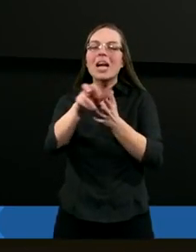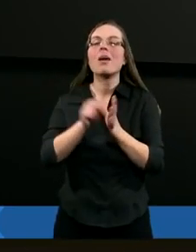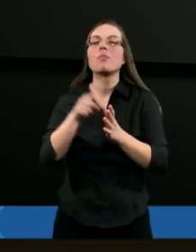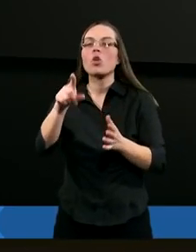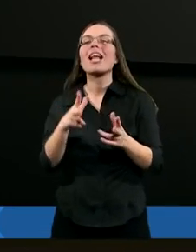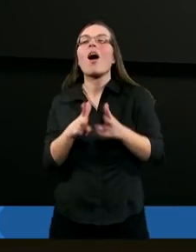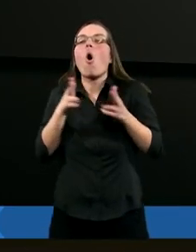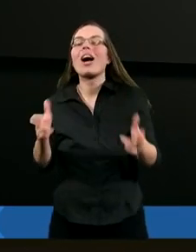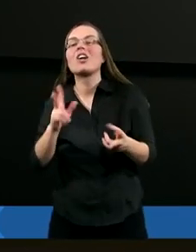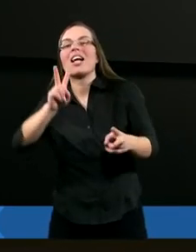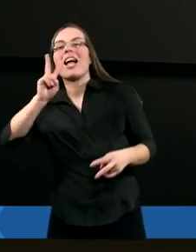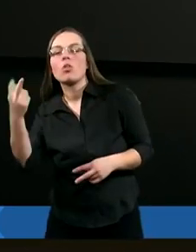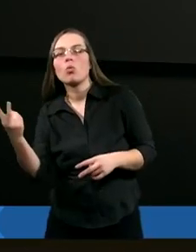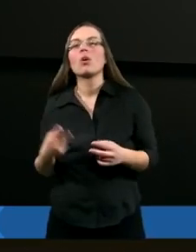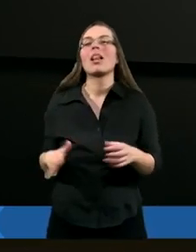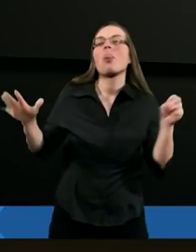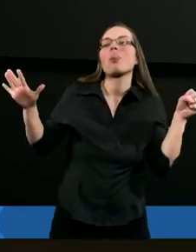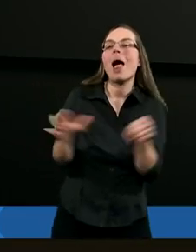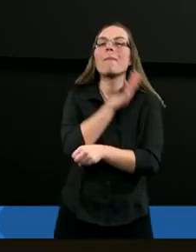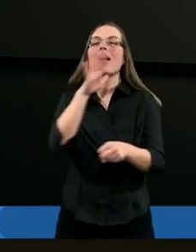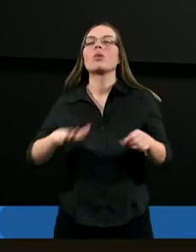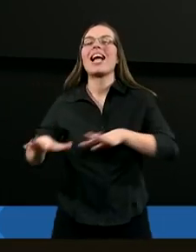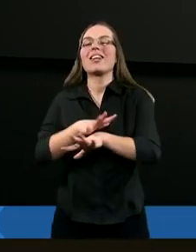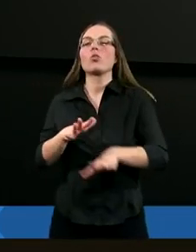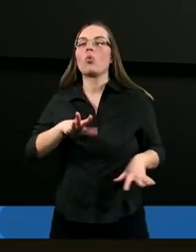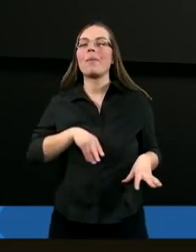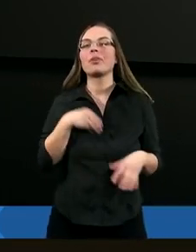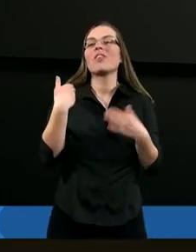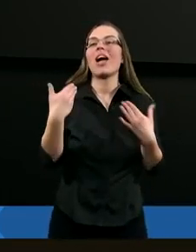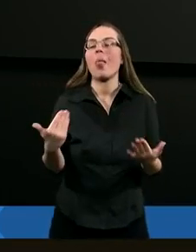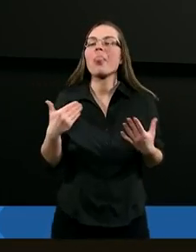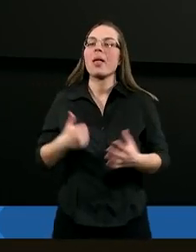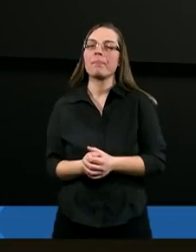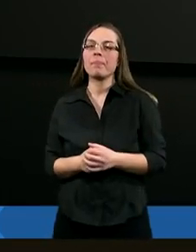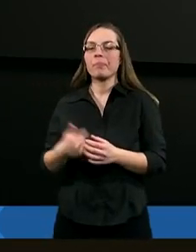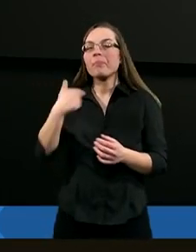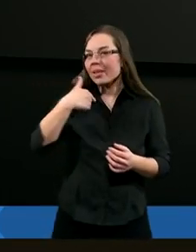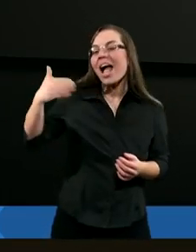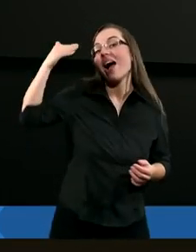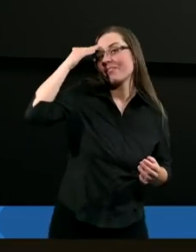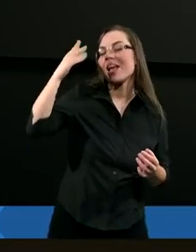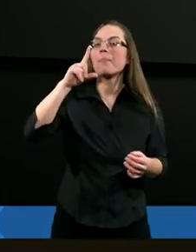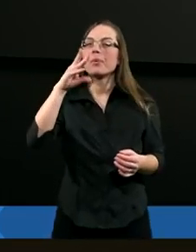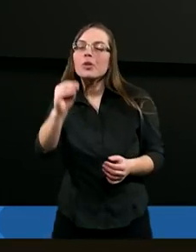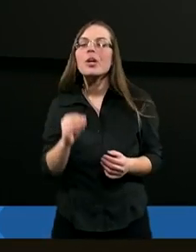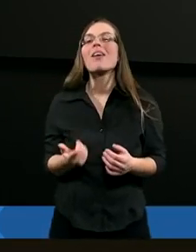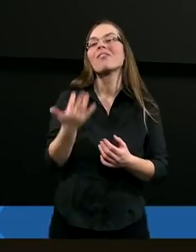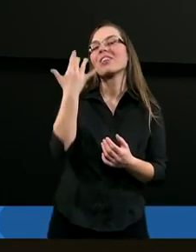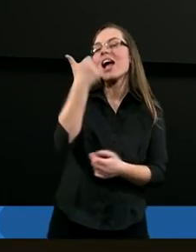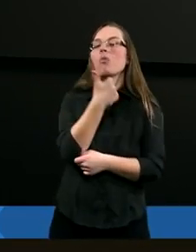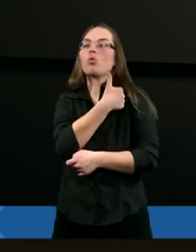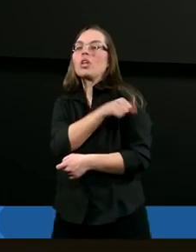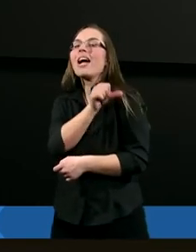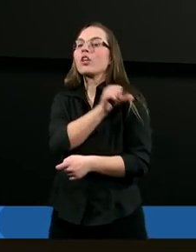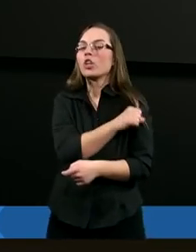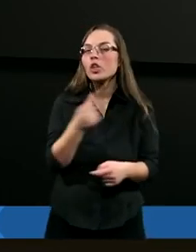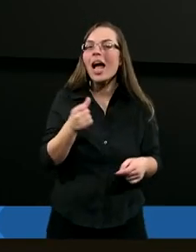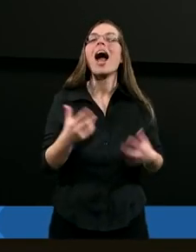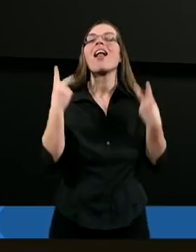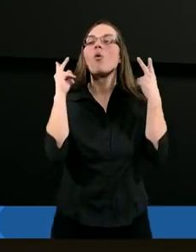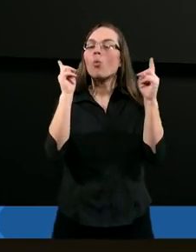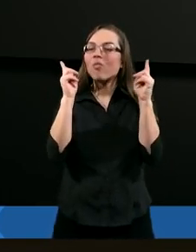określenia drugiego. Napełnienie Duchem Świętym. Ja wiem, że wielu chrześcijan